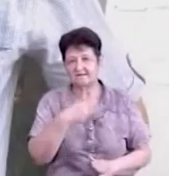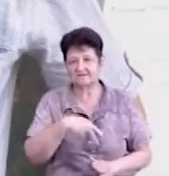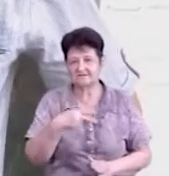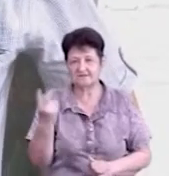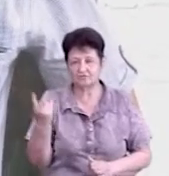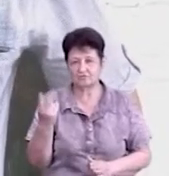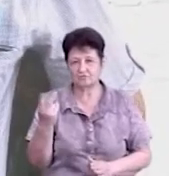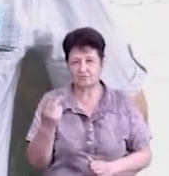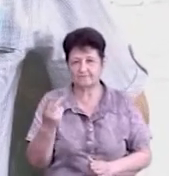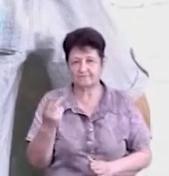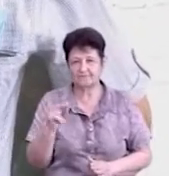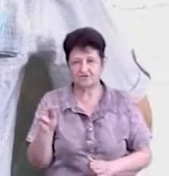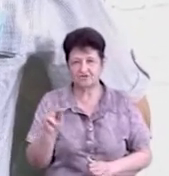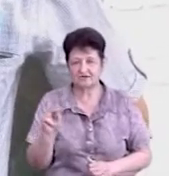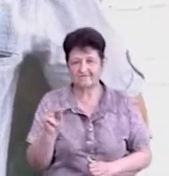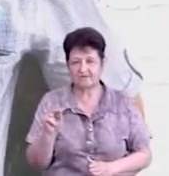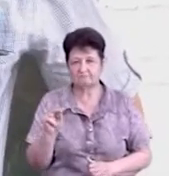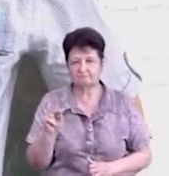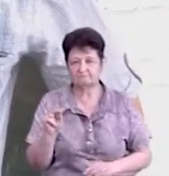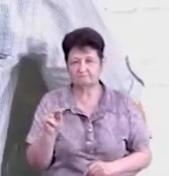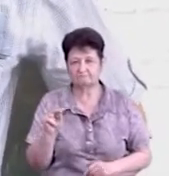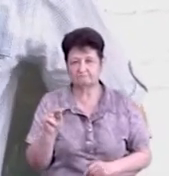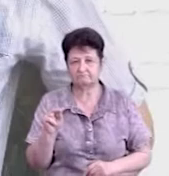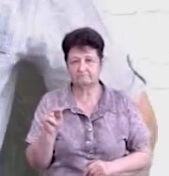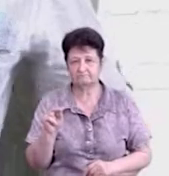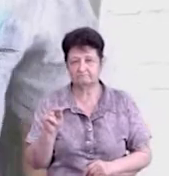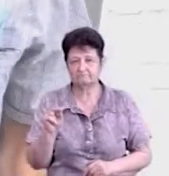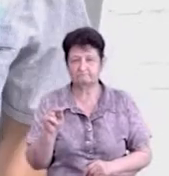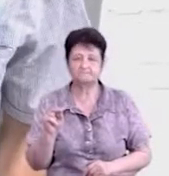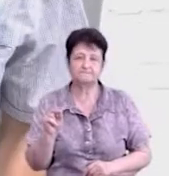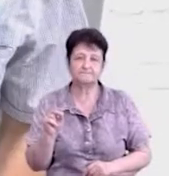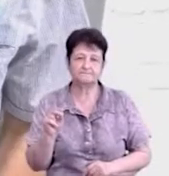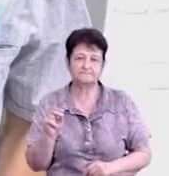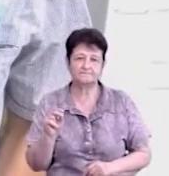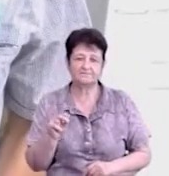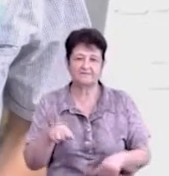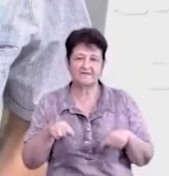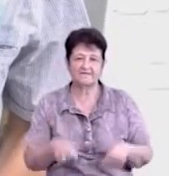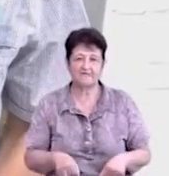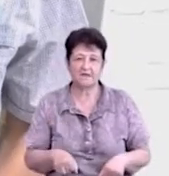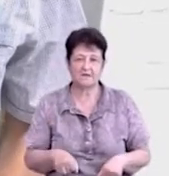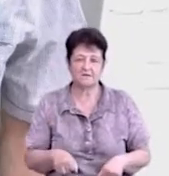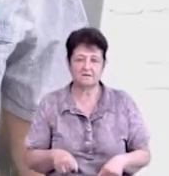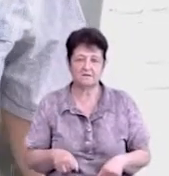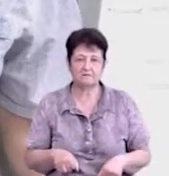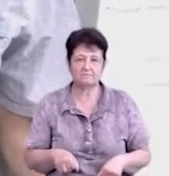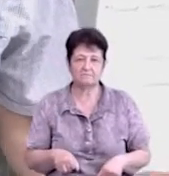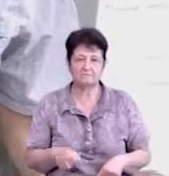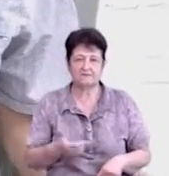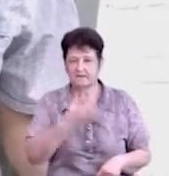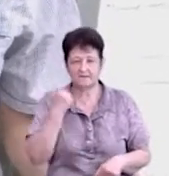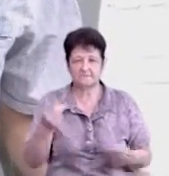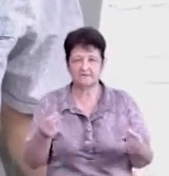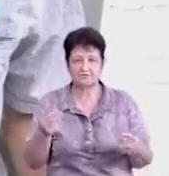22 червня, перенесли влада місцева, немає